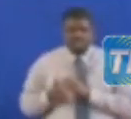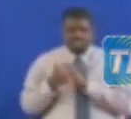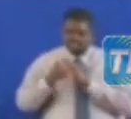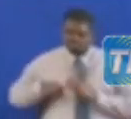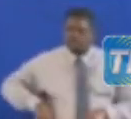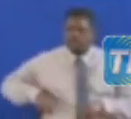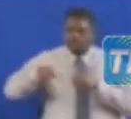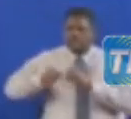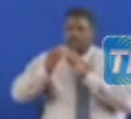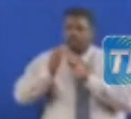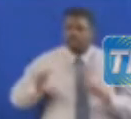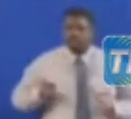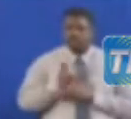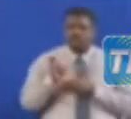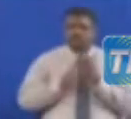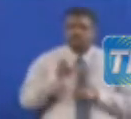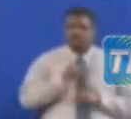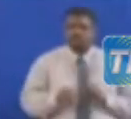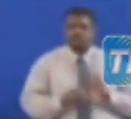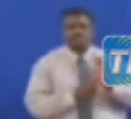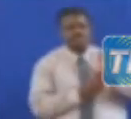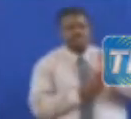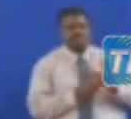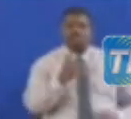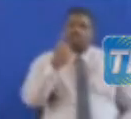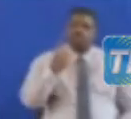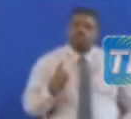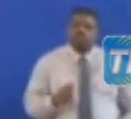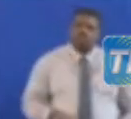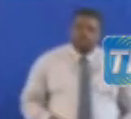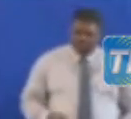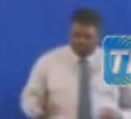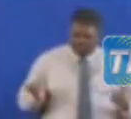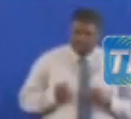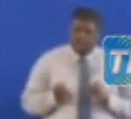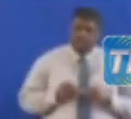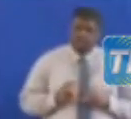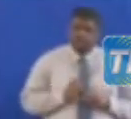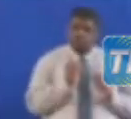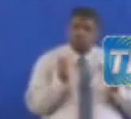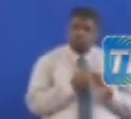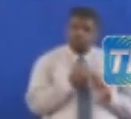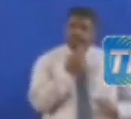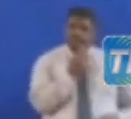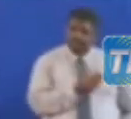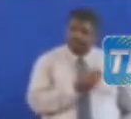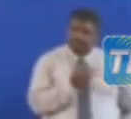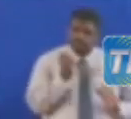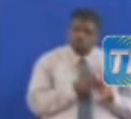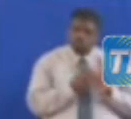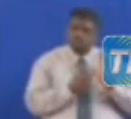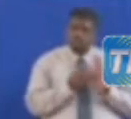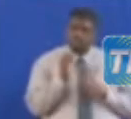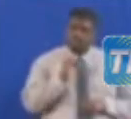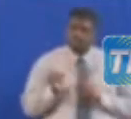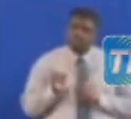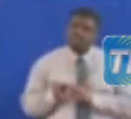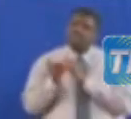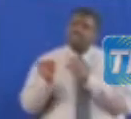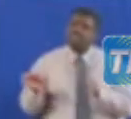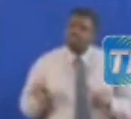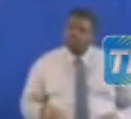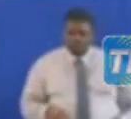ya utawala katika halmashauri 71. Aidha, shilingi bilioni 14.70